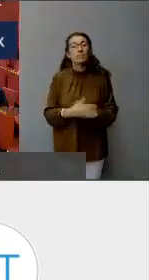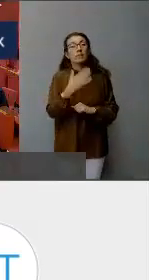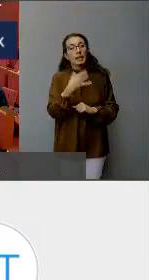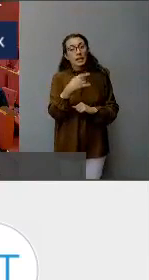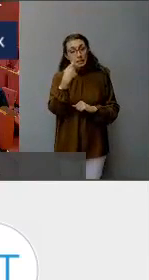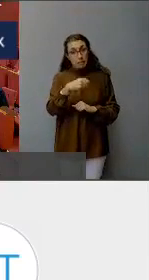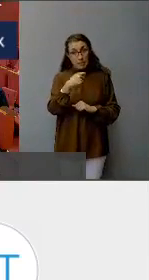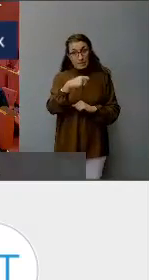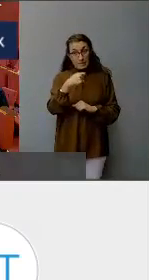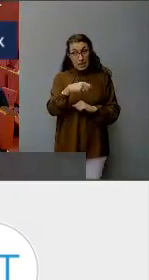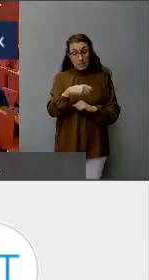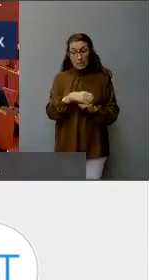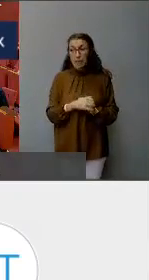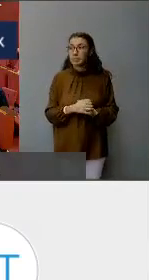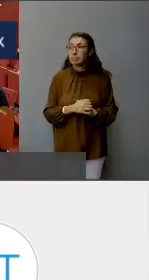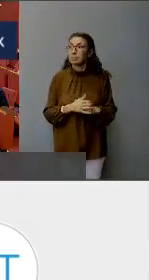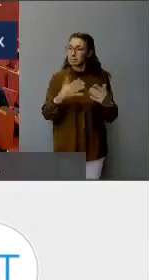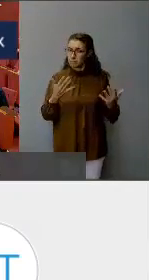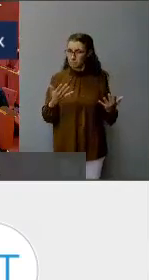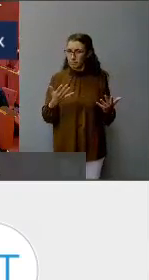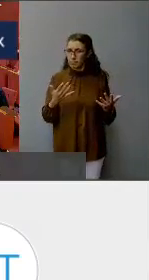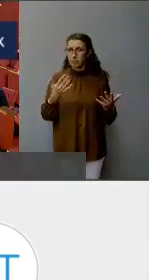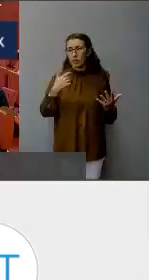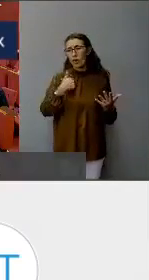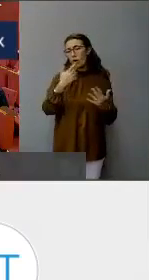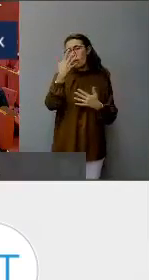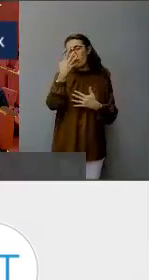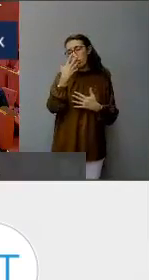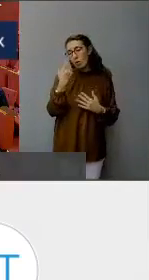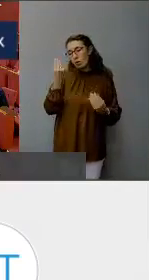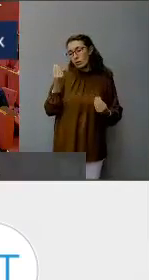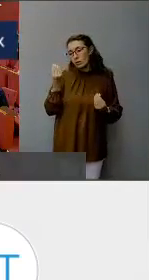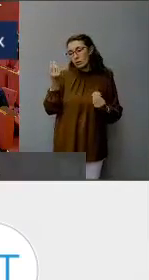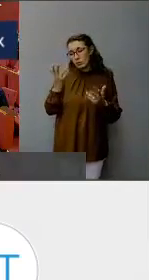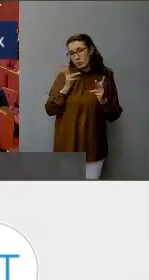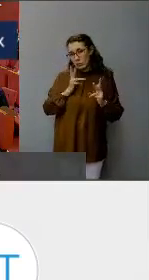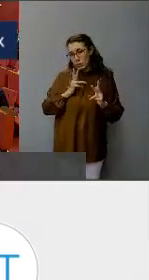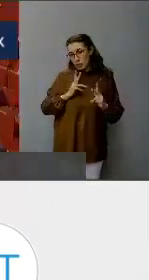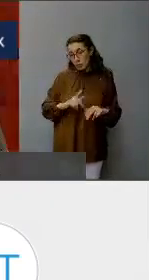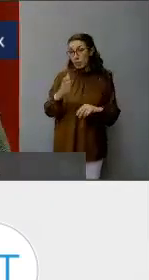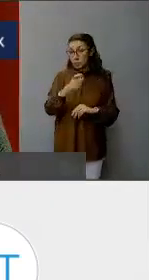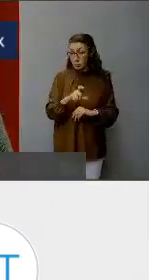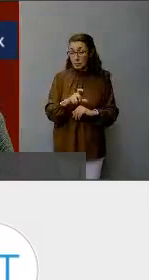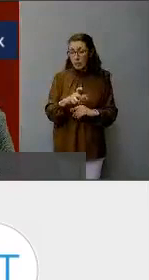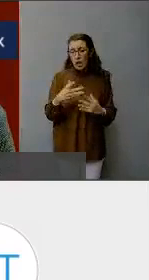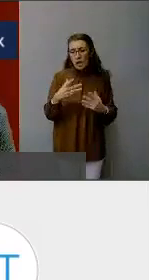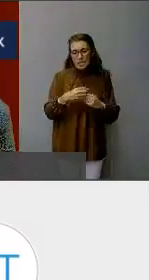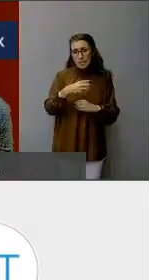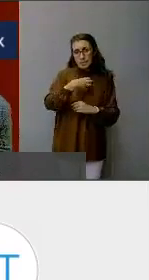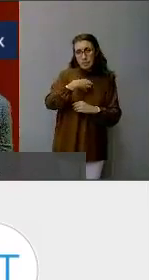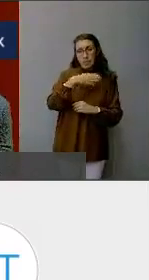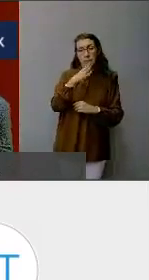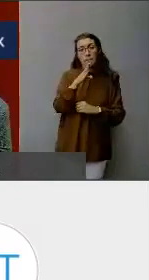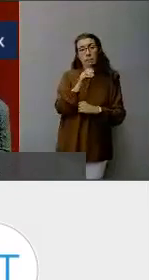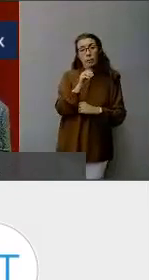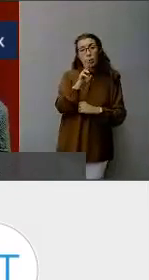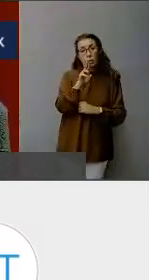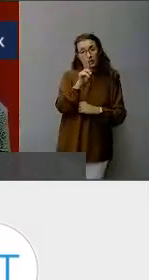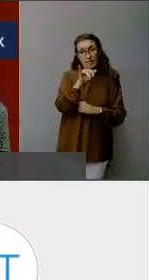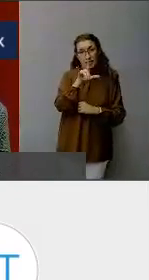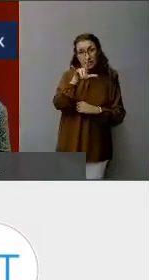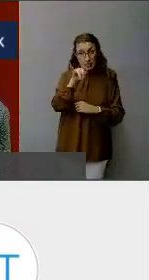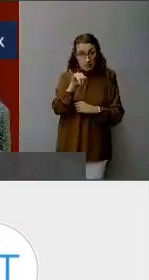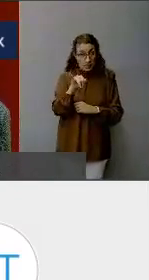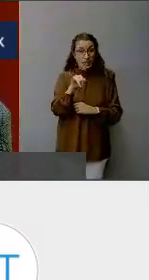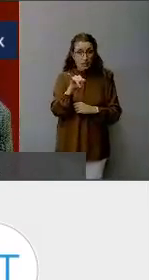è evidente intanto voglio rassicurare il fatto che siamo insieme all'assessore bordini costantemente in contatto con